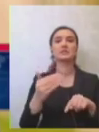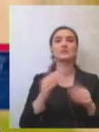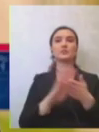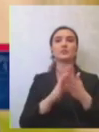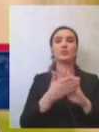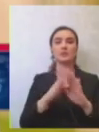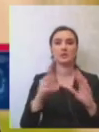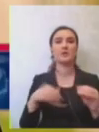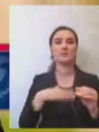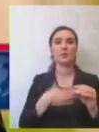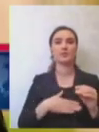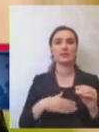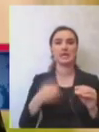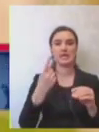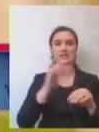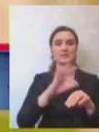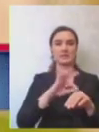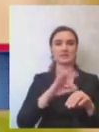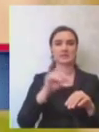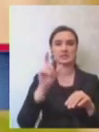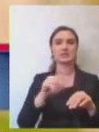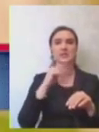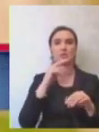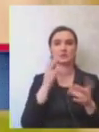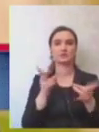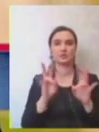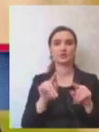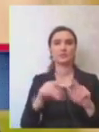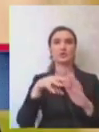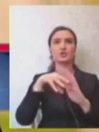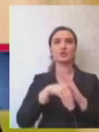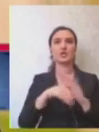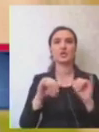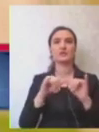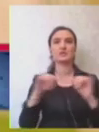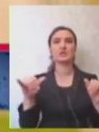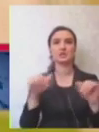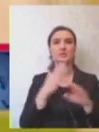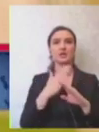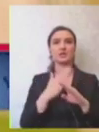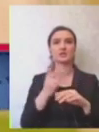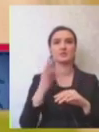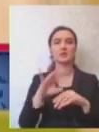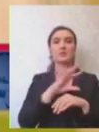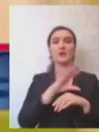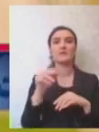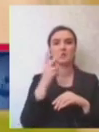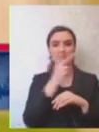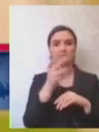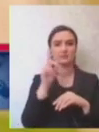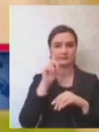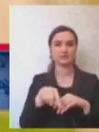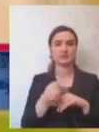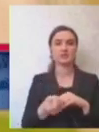დამაკმაყოფილებელია, ერთი პაციენტი რჩება საყურადღებო. შიდა გავრცელება არის, მაგრამ ყველას წყარო ცნობილია, ყველა